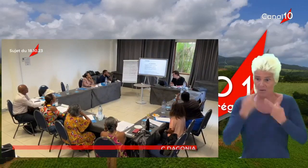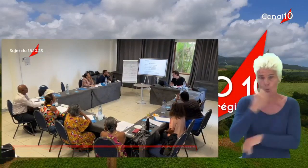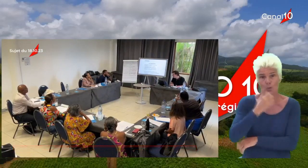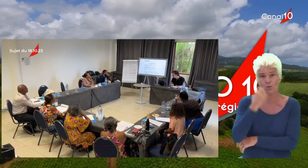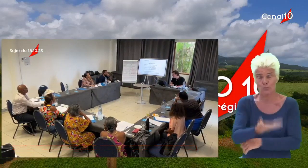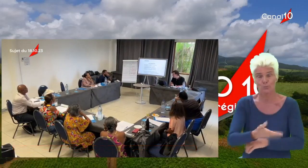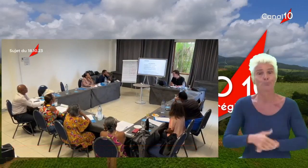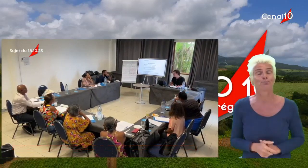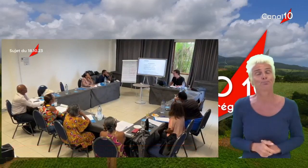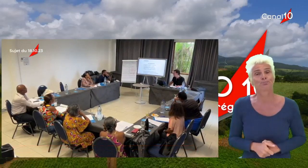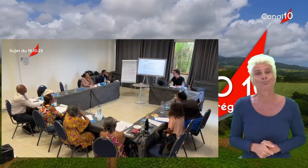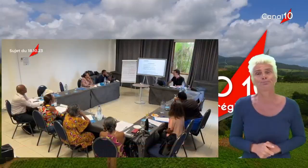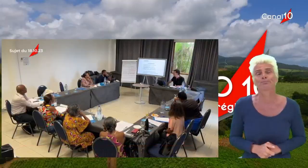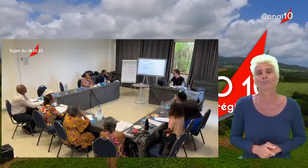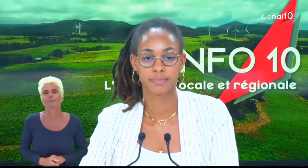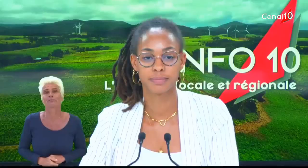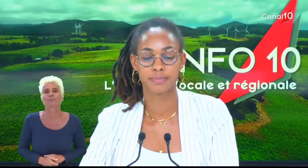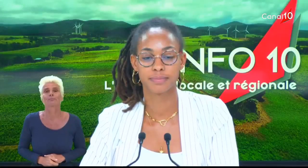on